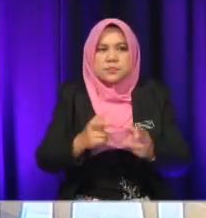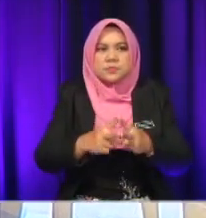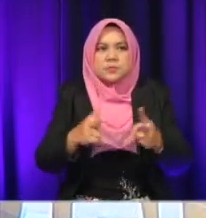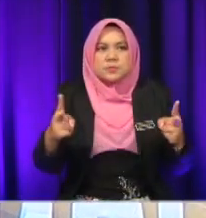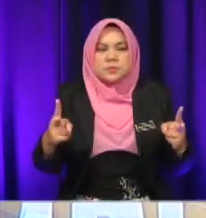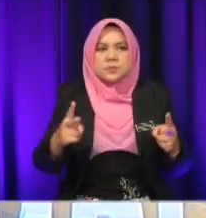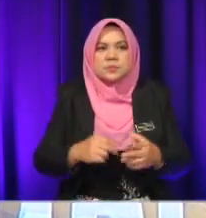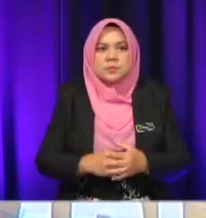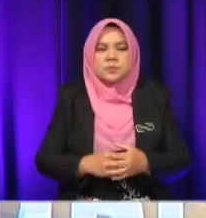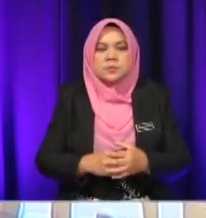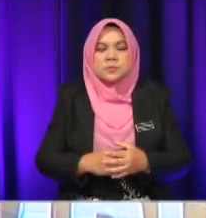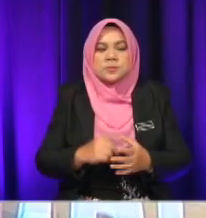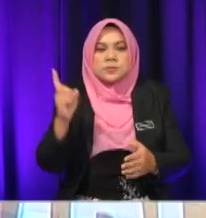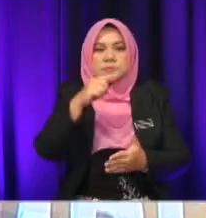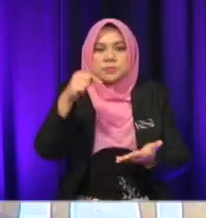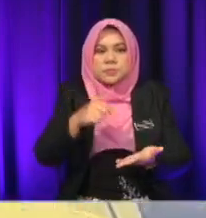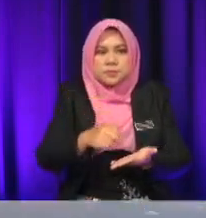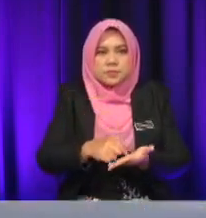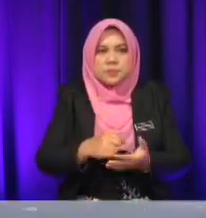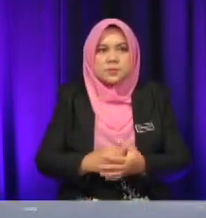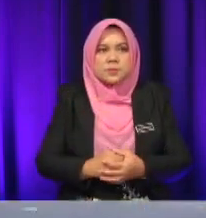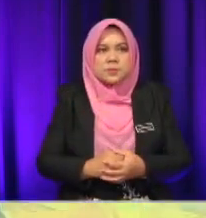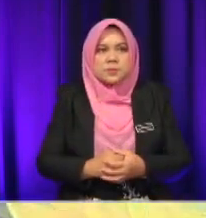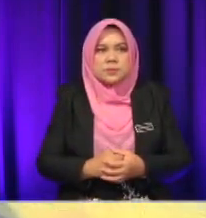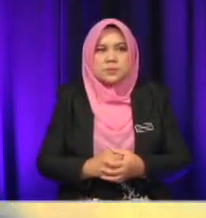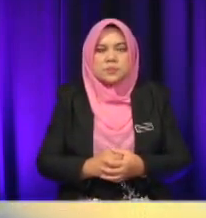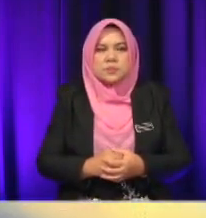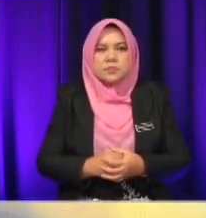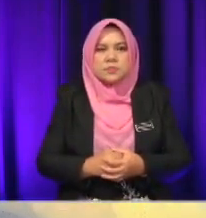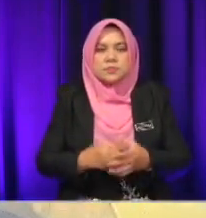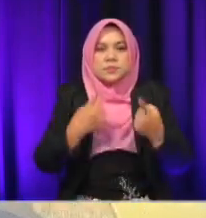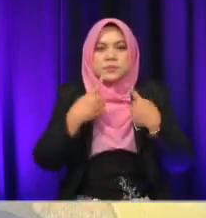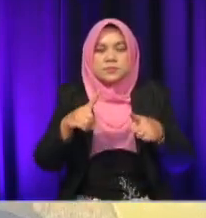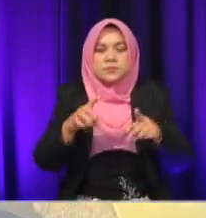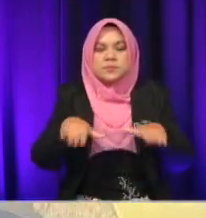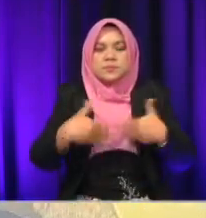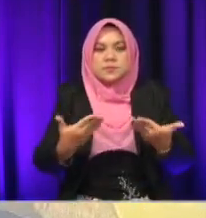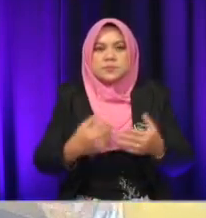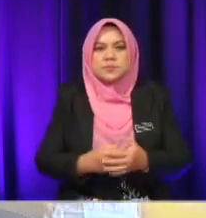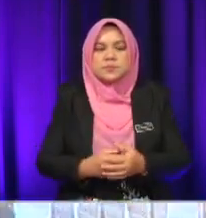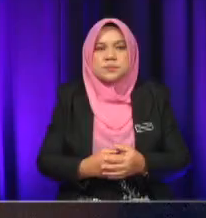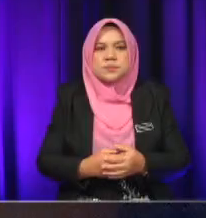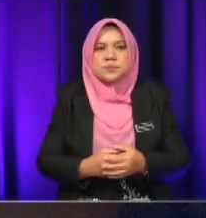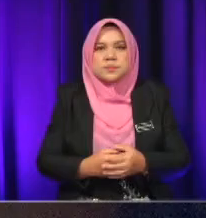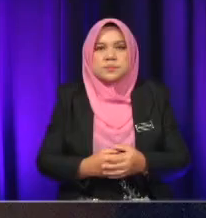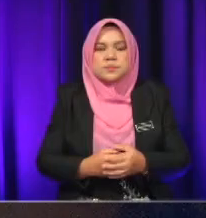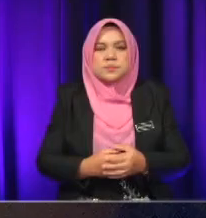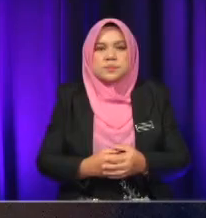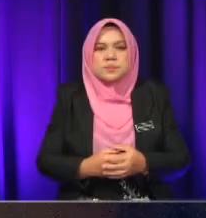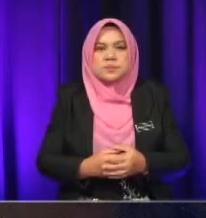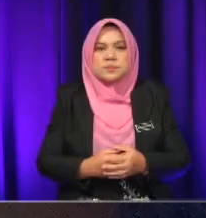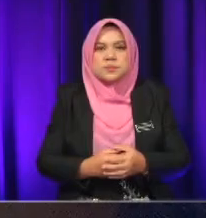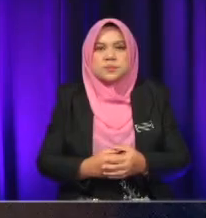bagus untuk saya hari ini. Dapat saya jawab dengan elok. Okey cikgu, bagaimana dengan jawapan saya keseluruhan ni untuk segmen kali ini? Okey tak? Syafiqah ni